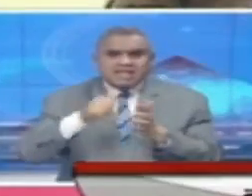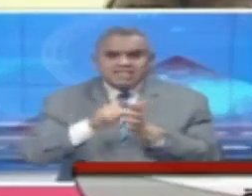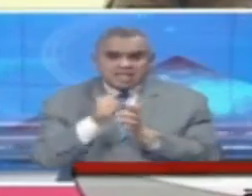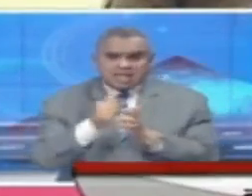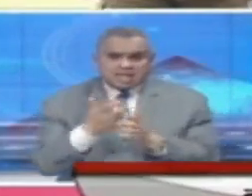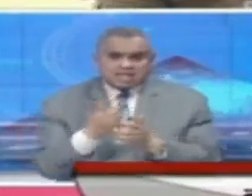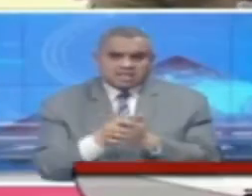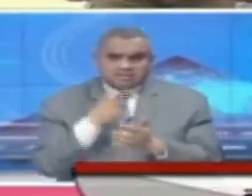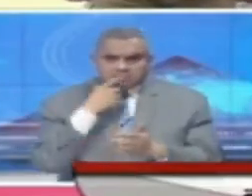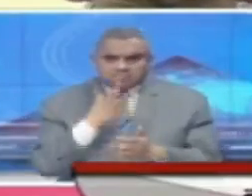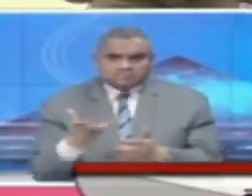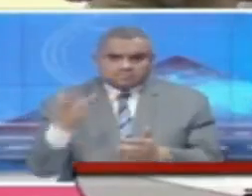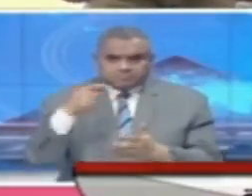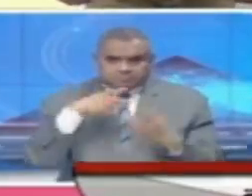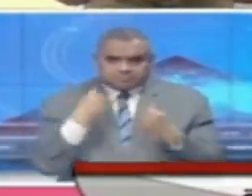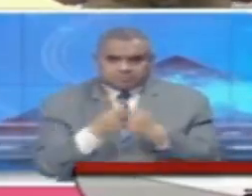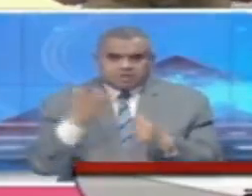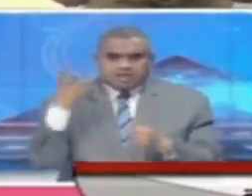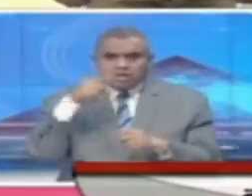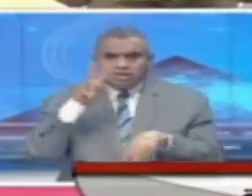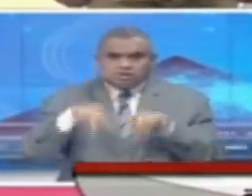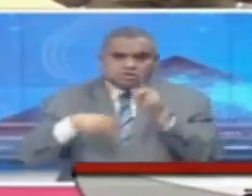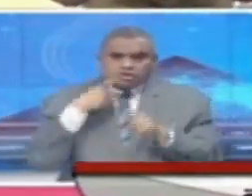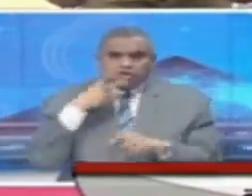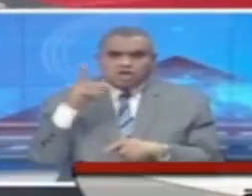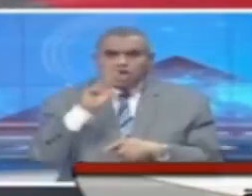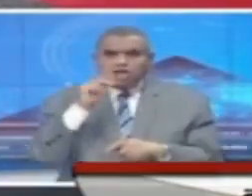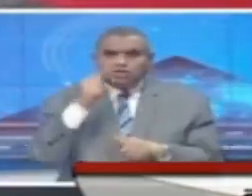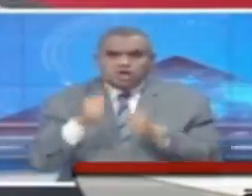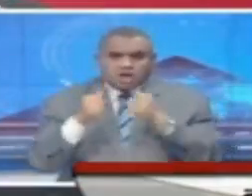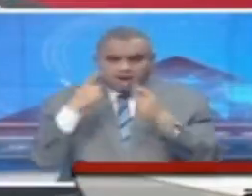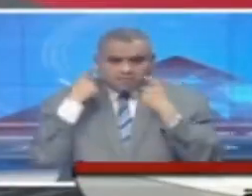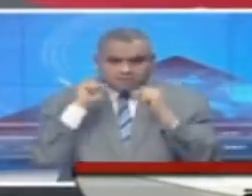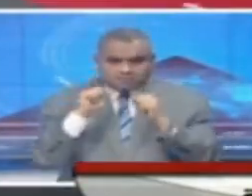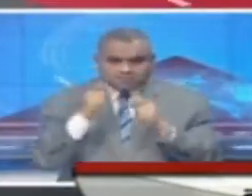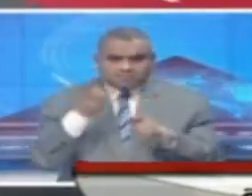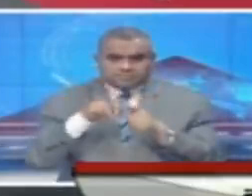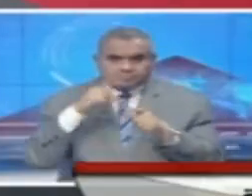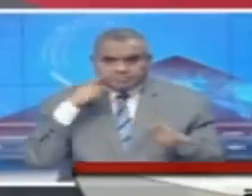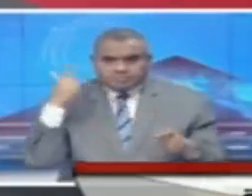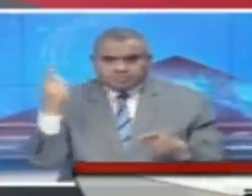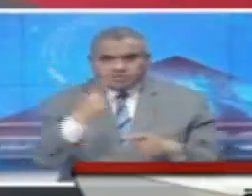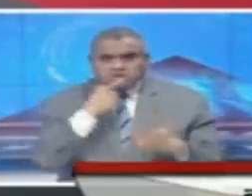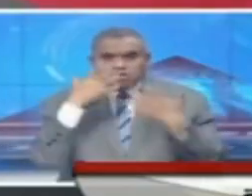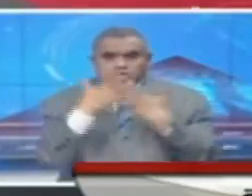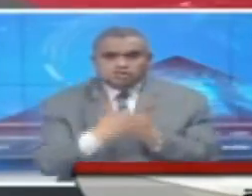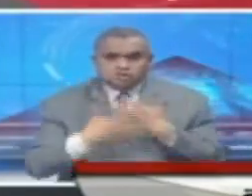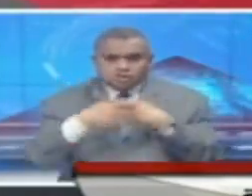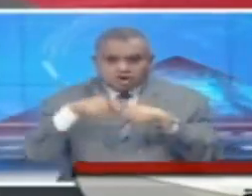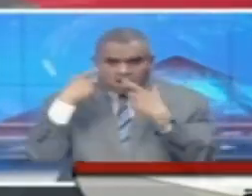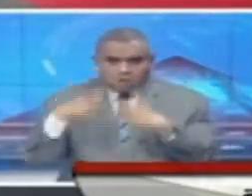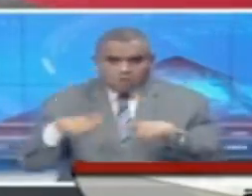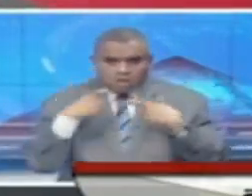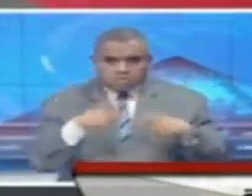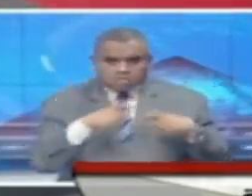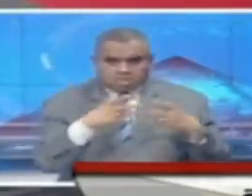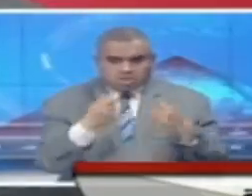عملنا اسناد لشراء 20 عربية اشعة مقطعية. وفي جولة لمعرض الشركات الوطنية المشاركة بمنتجاتها